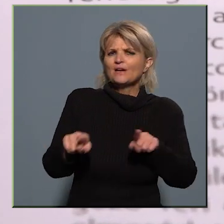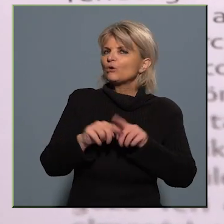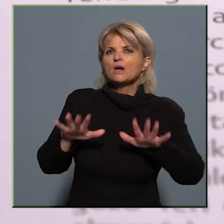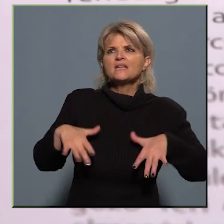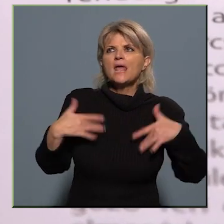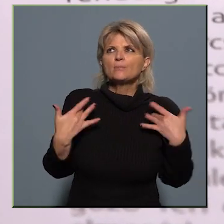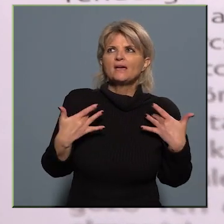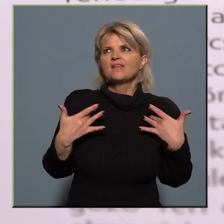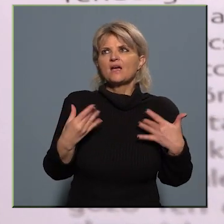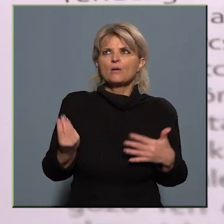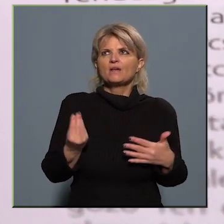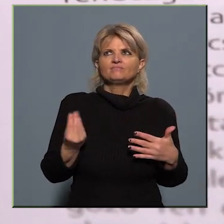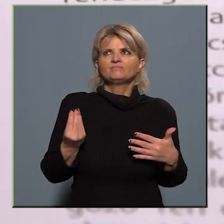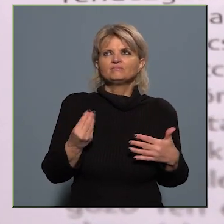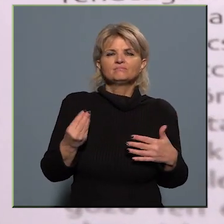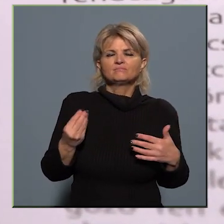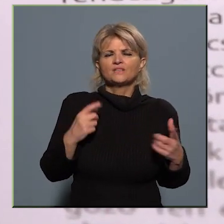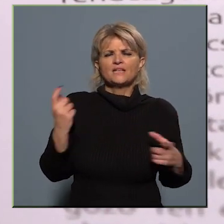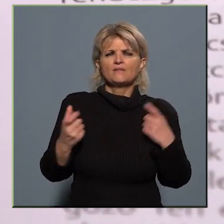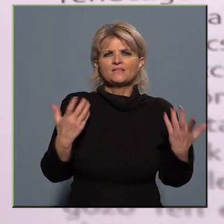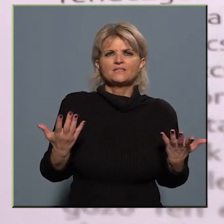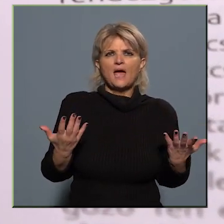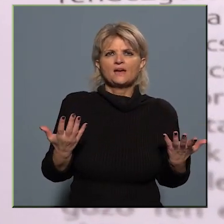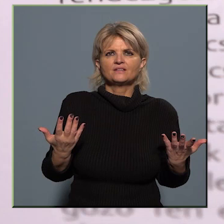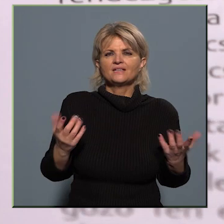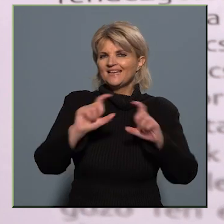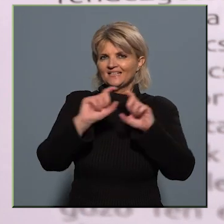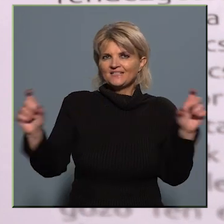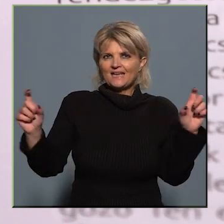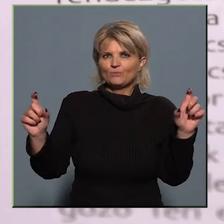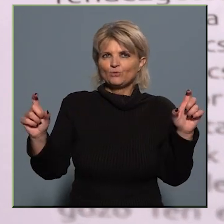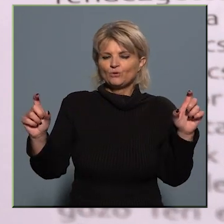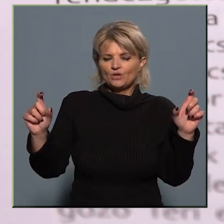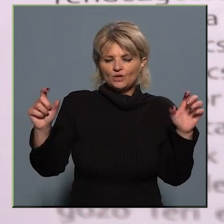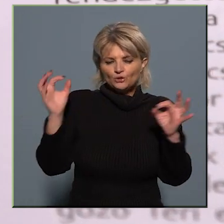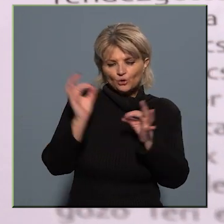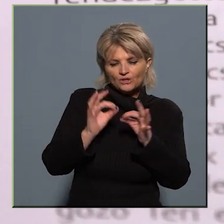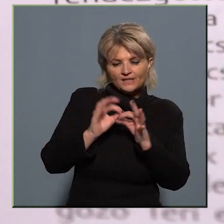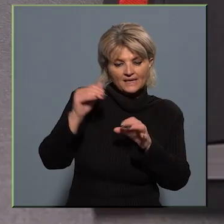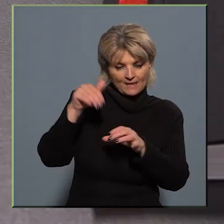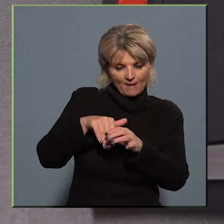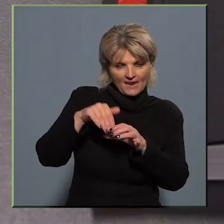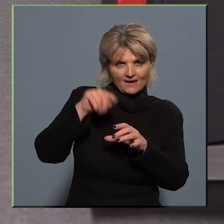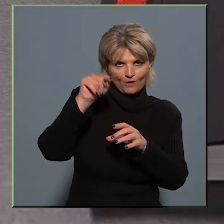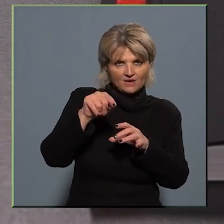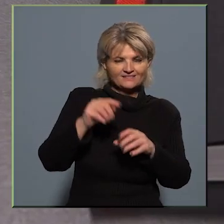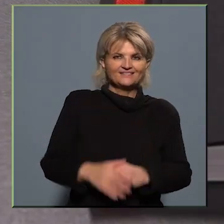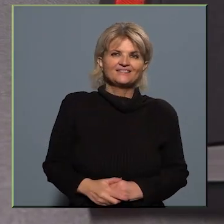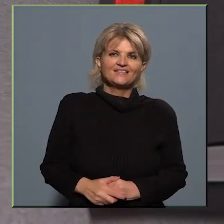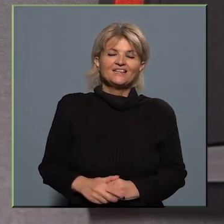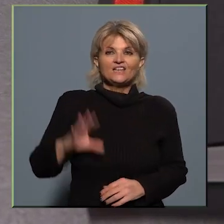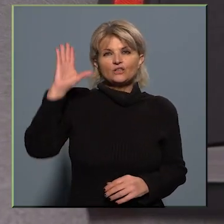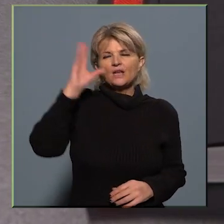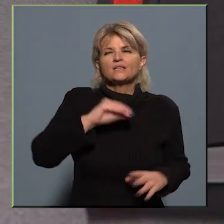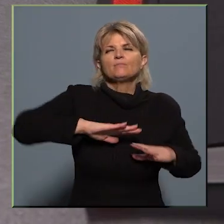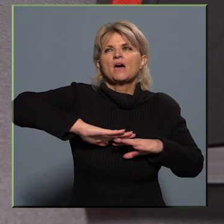élmények, amelyek a Szilveszter című történetben jelennek meg, és ugye az ember szinte